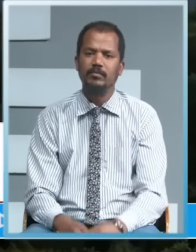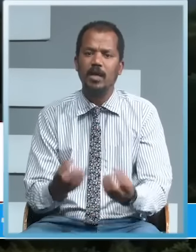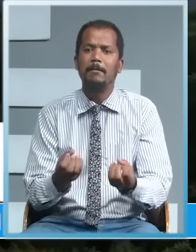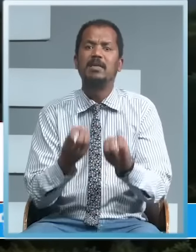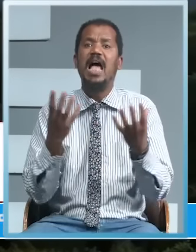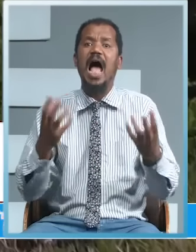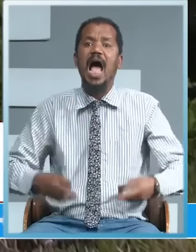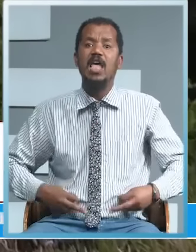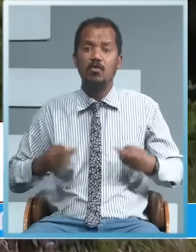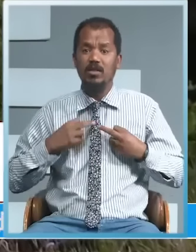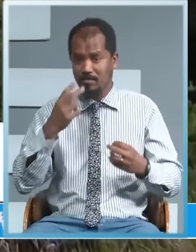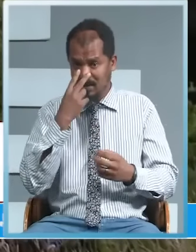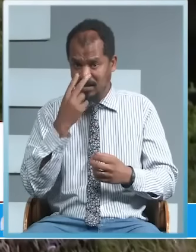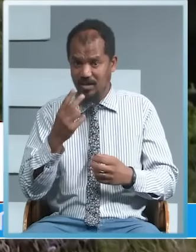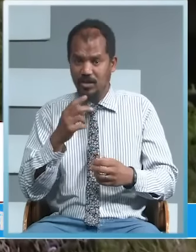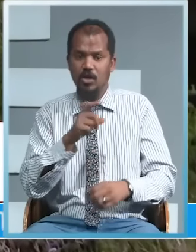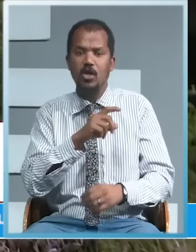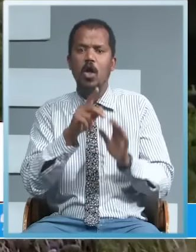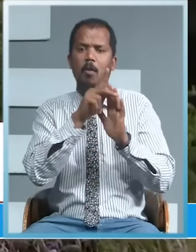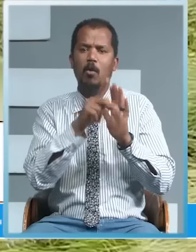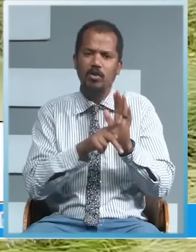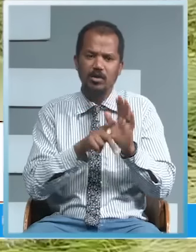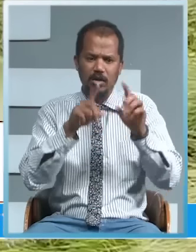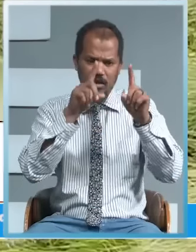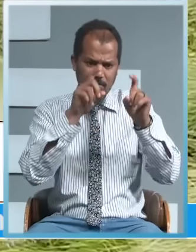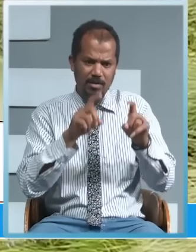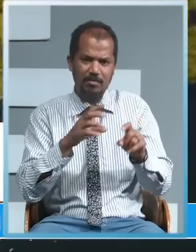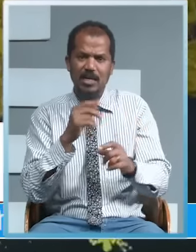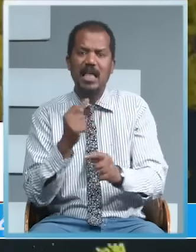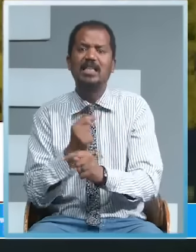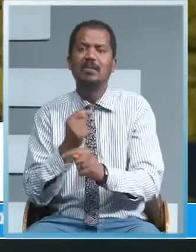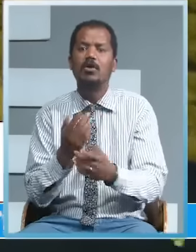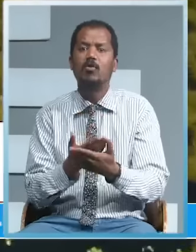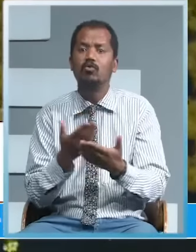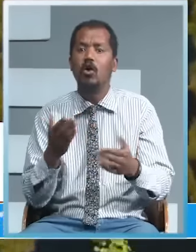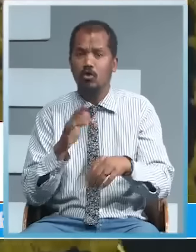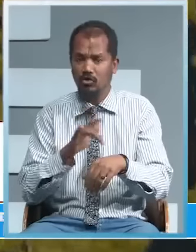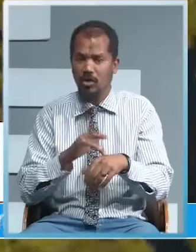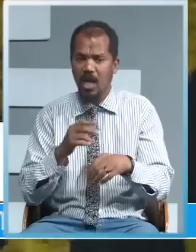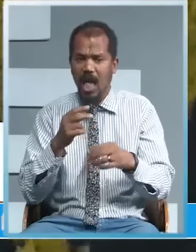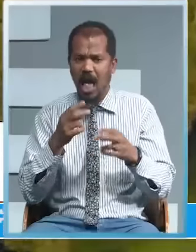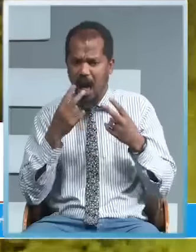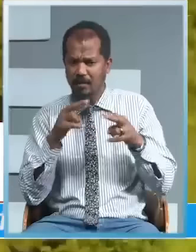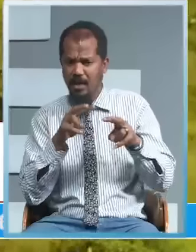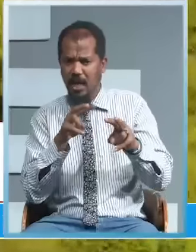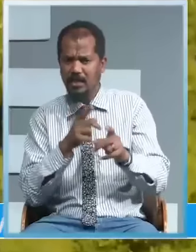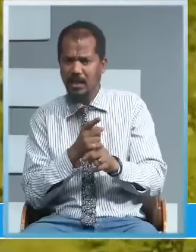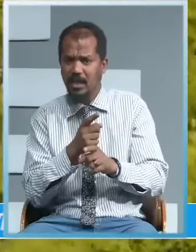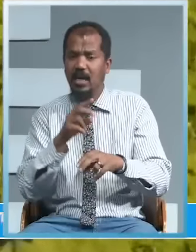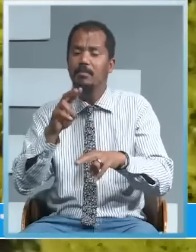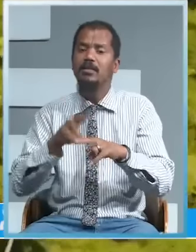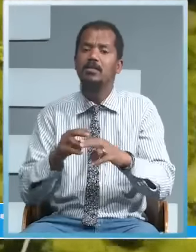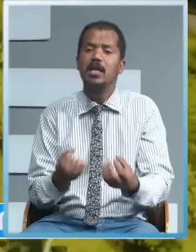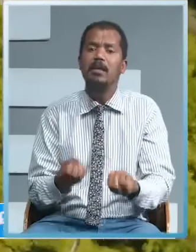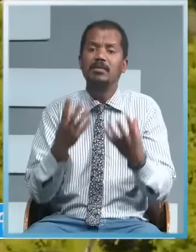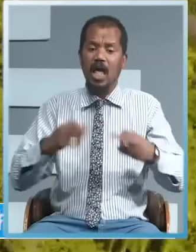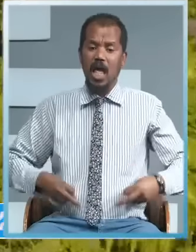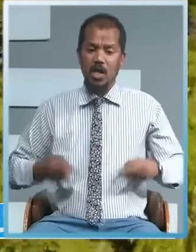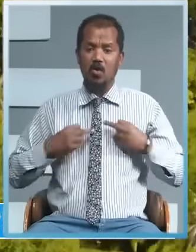ብዝሃ ህይወትን በተመለከተ የፖሊሲ የምርምርና የትግበራ ጉዳዮች ላይ አመልካች አቅጣጫ የሚያስቀምጥ ከብዝሃ